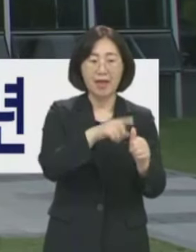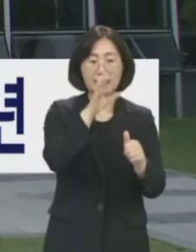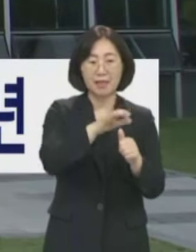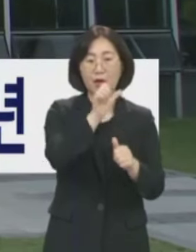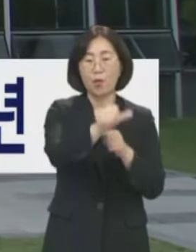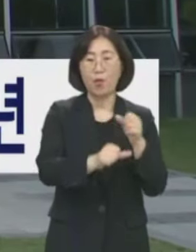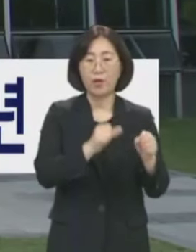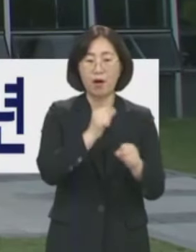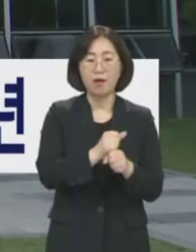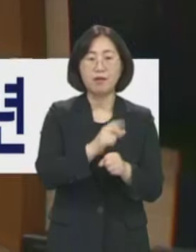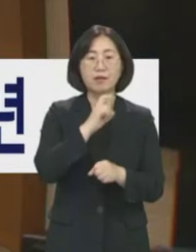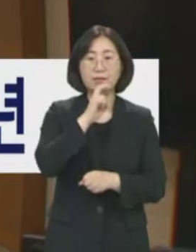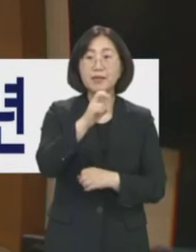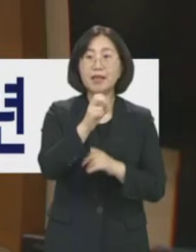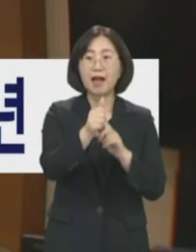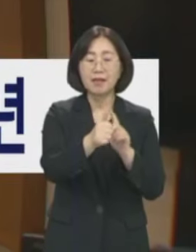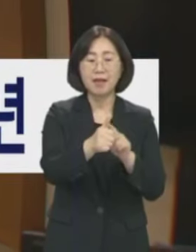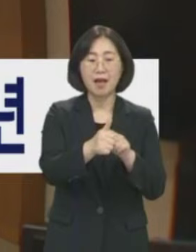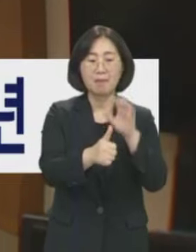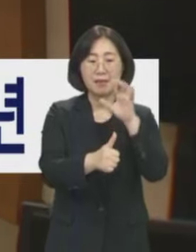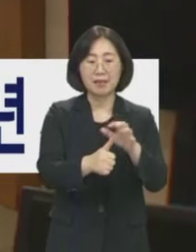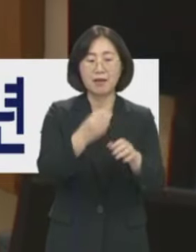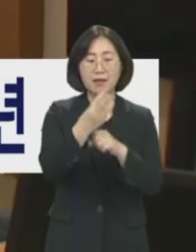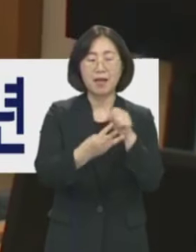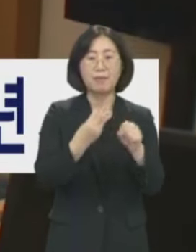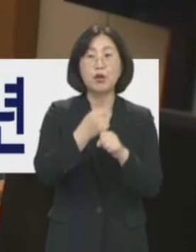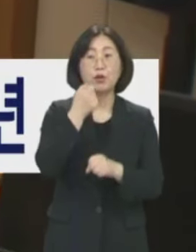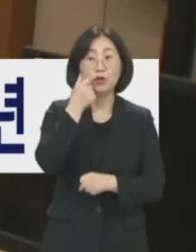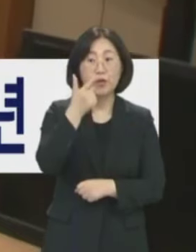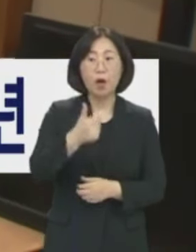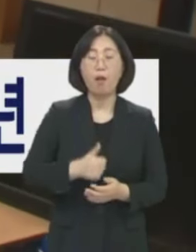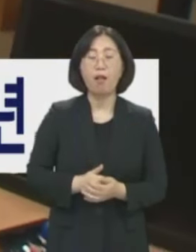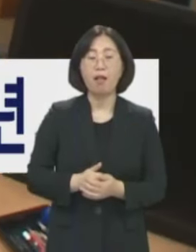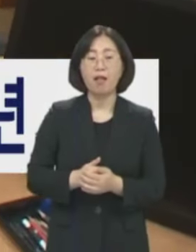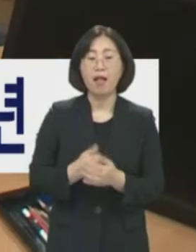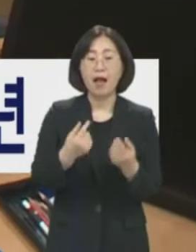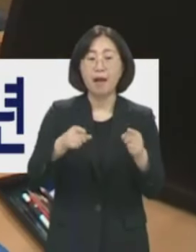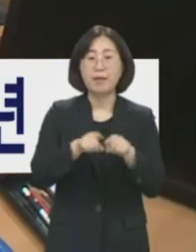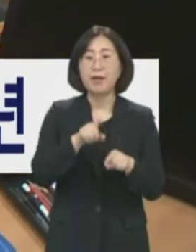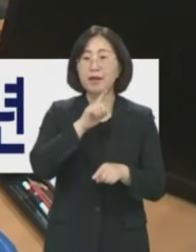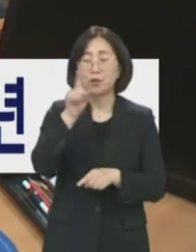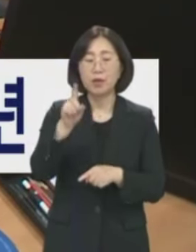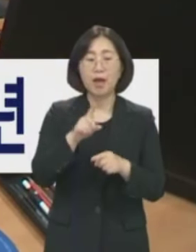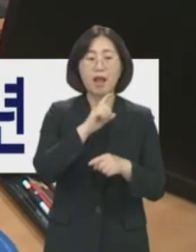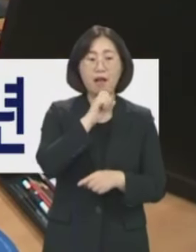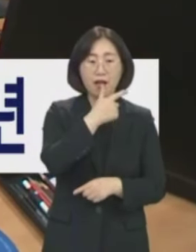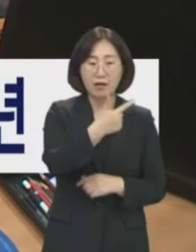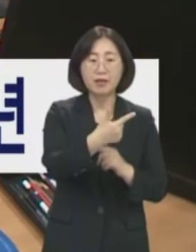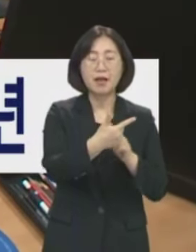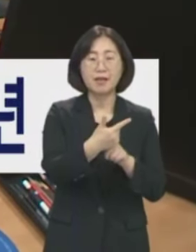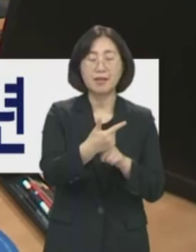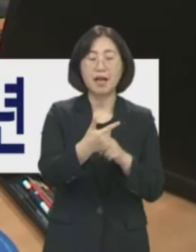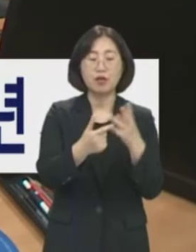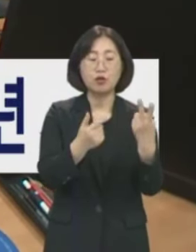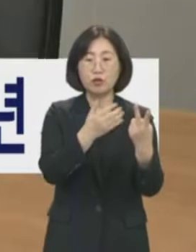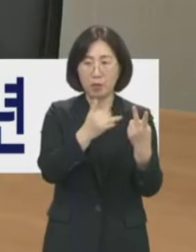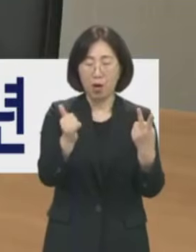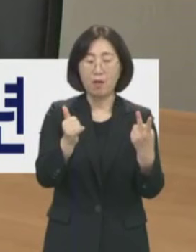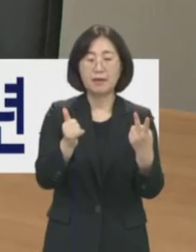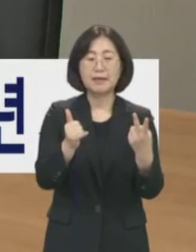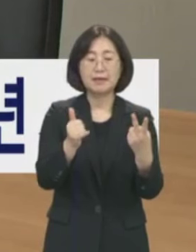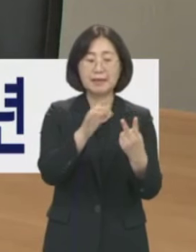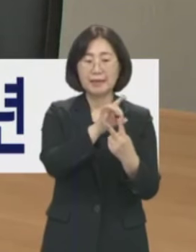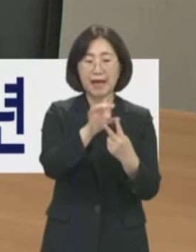5년을, 20살 B씨는 징역 3년 6개월을 선고하고 함께 기소된 16살 C양 등 2명에게는